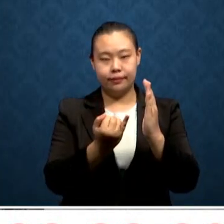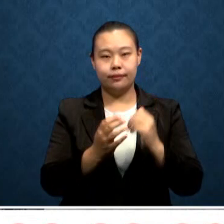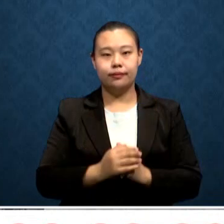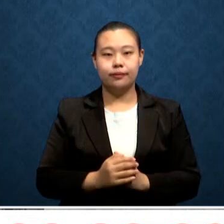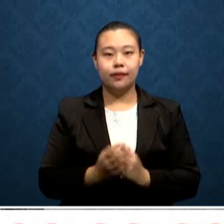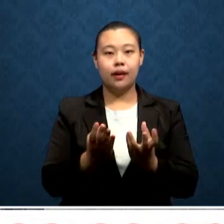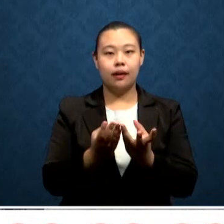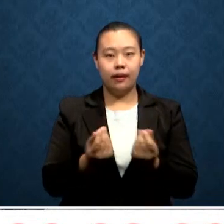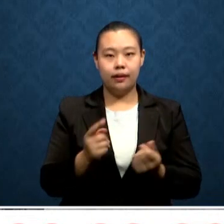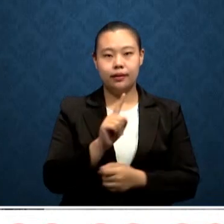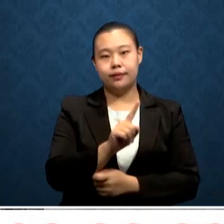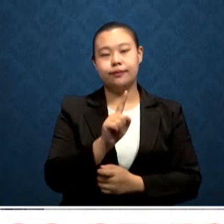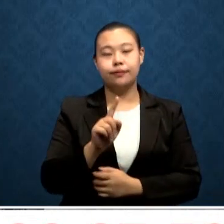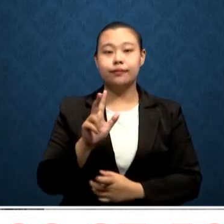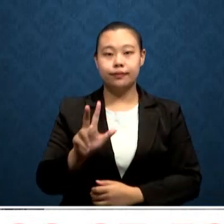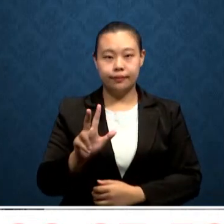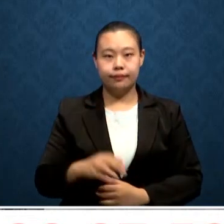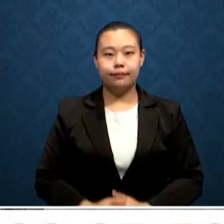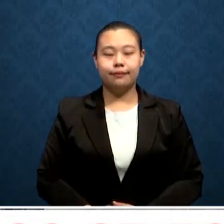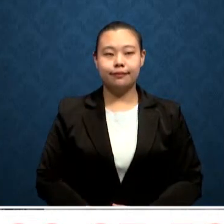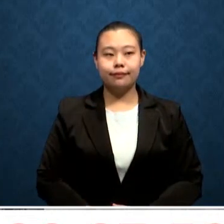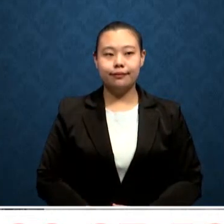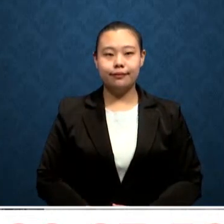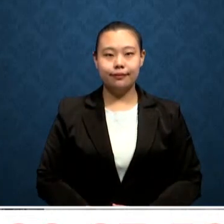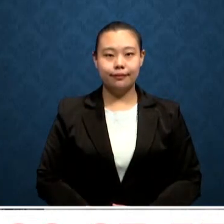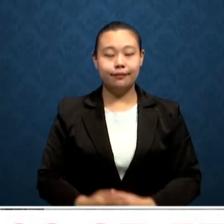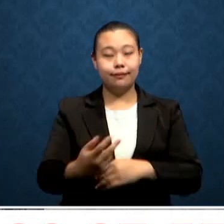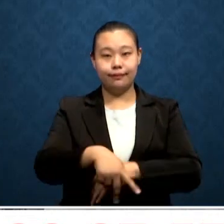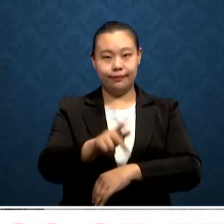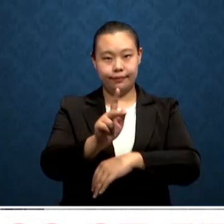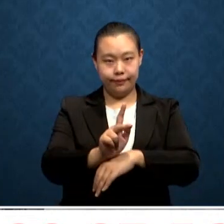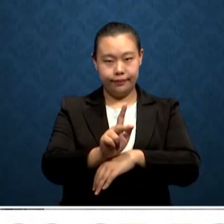ท่านประธานครับรายงานประจำปีพ.ศ